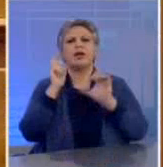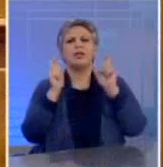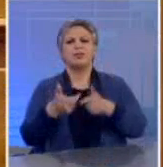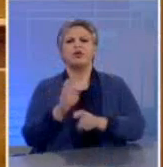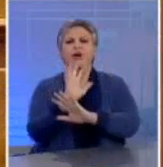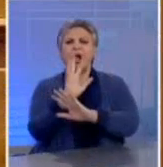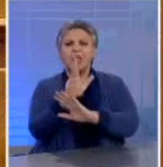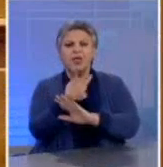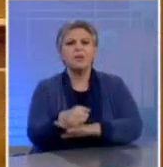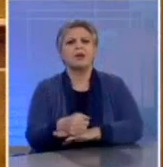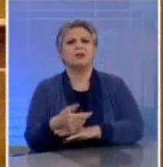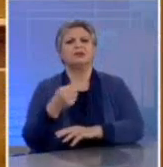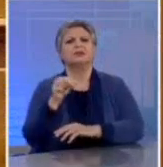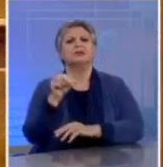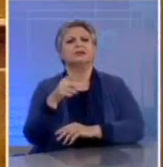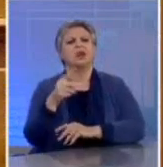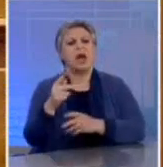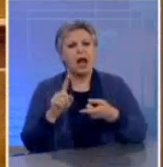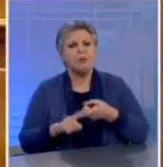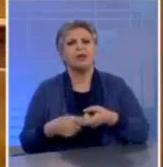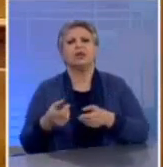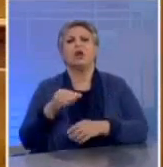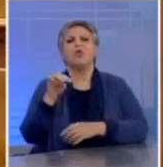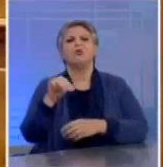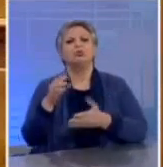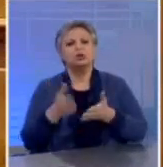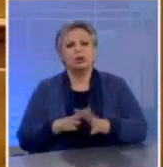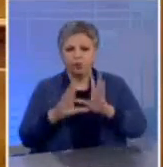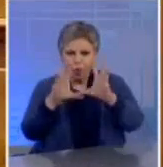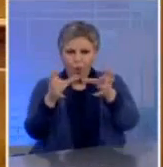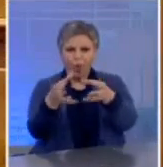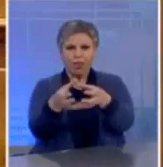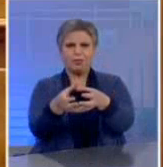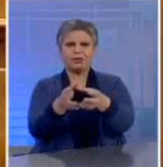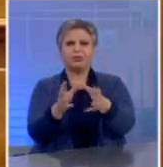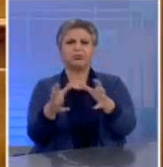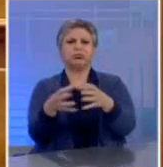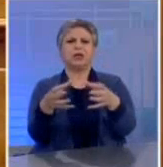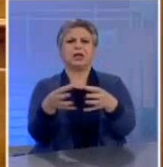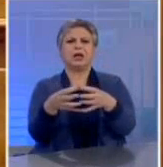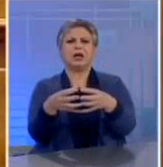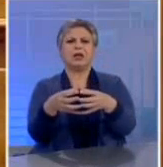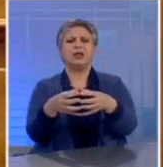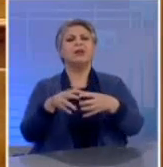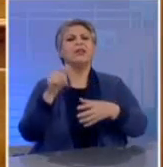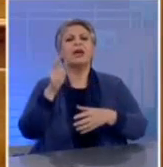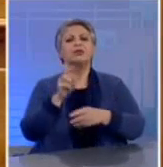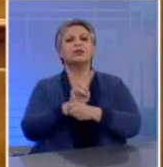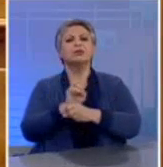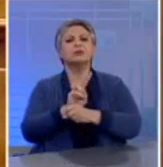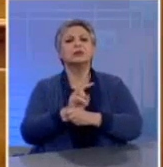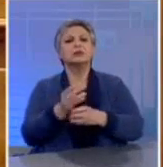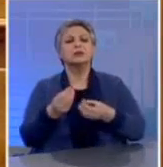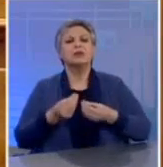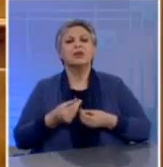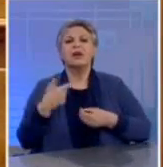με τον Νίκο Καραμαλή, μαζί με τον κύριο Μουσά, μαζί με όλα αυτά τα στελέχη. Και τι έγγραφο καταθέσατε? Ότι έδωσε